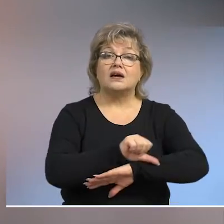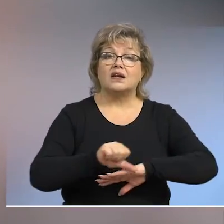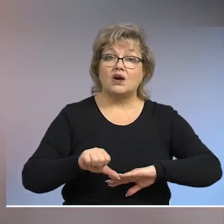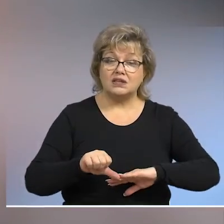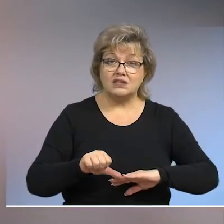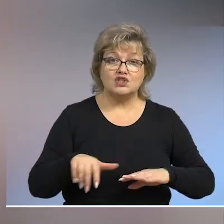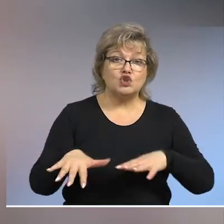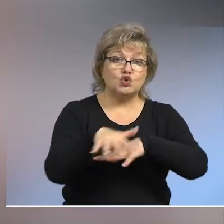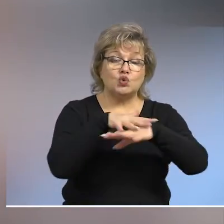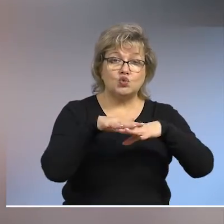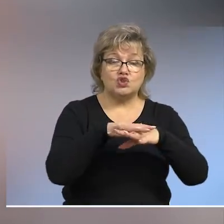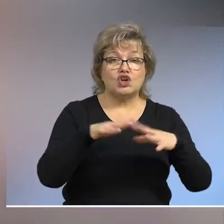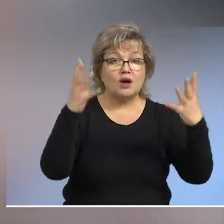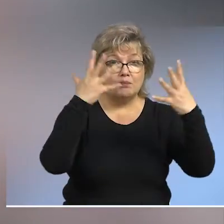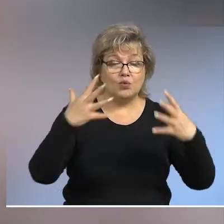ходит чехмура,